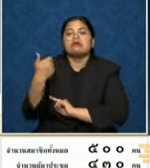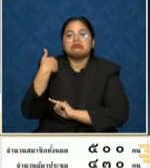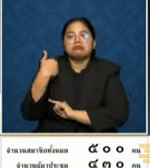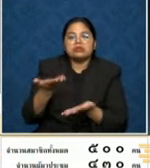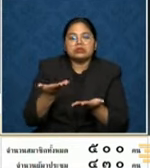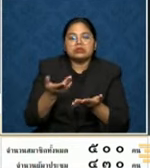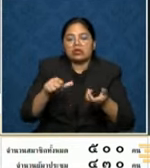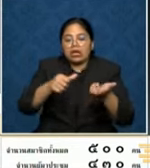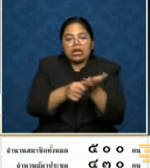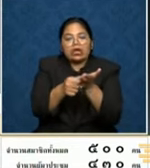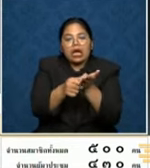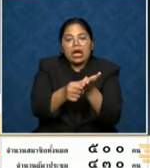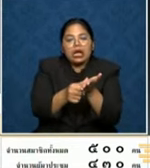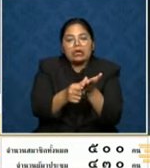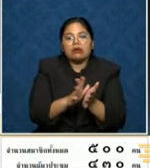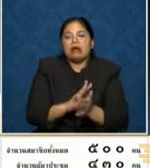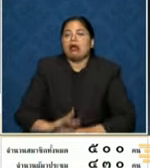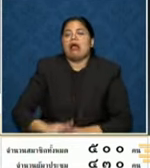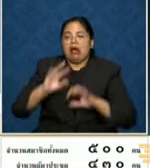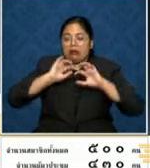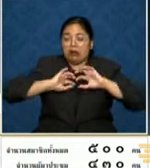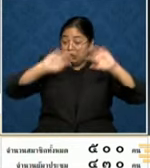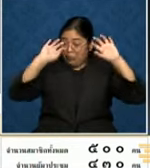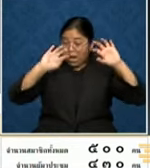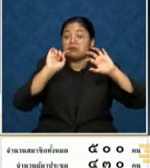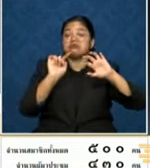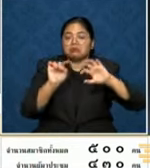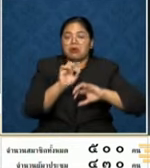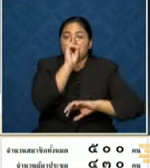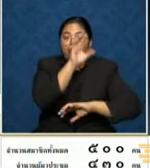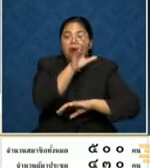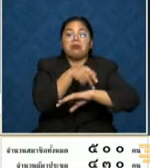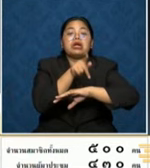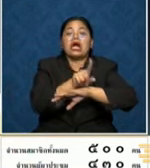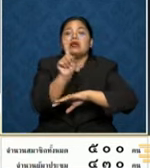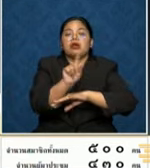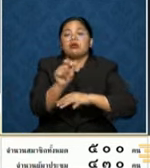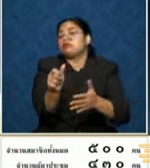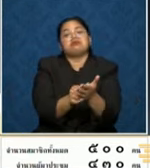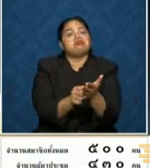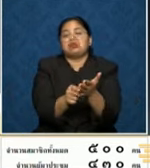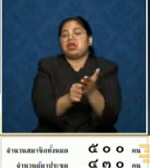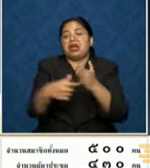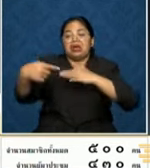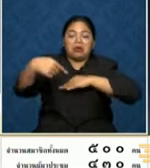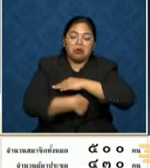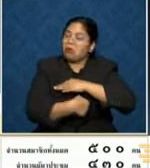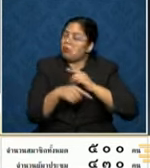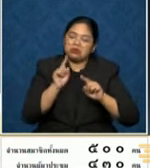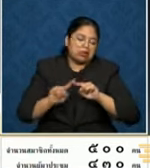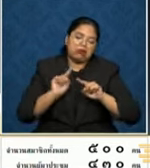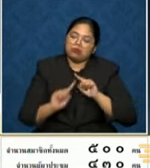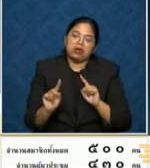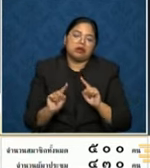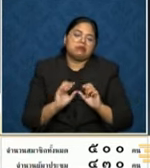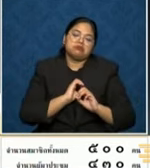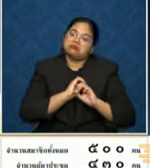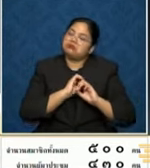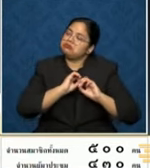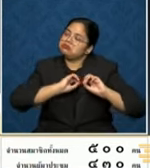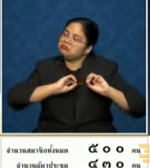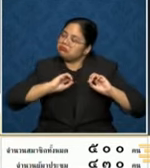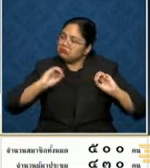องนี้รัฐบาลเข้ามานะครับผมเรียนท่านประธานครับมันยังไม่ได้แก้ไขปัญหาทุจริตคอร์รัปชันได้เลยครับผมตอนแรกผ